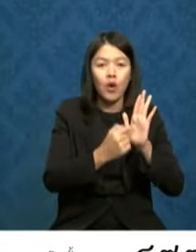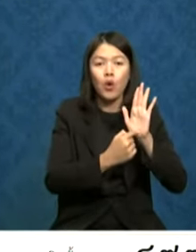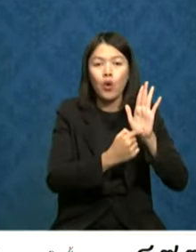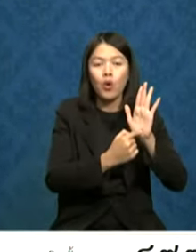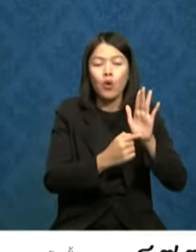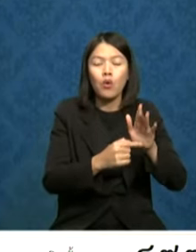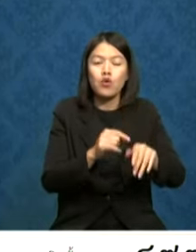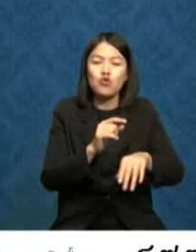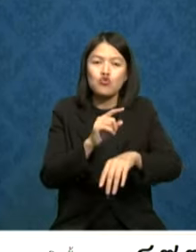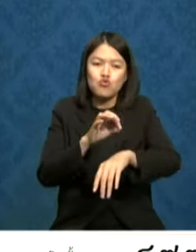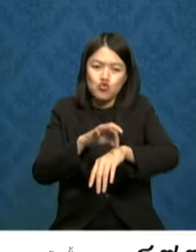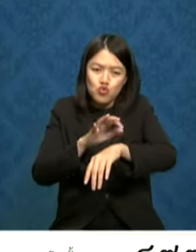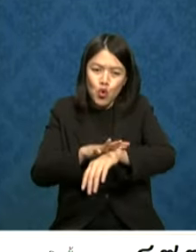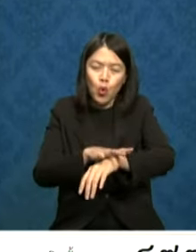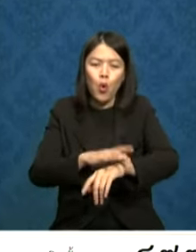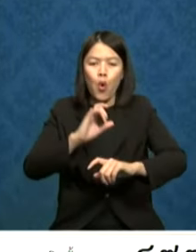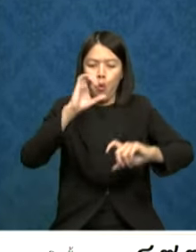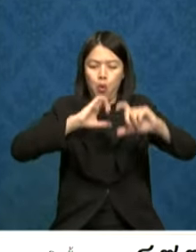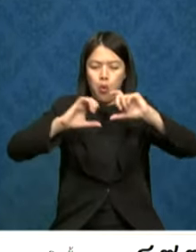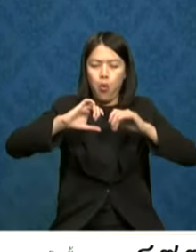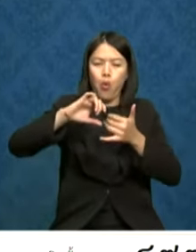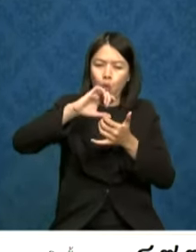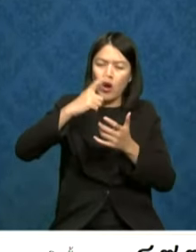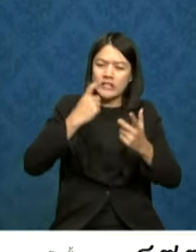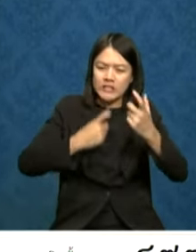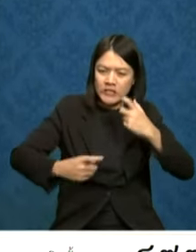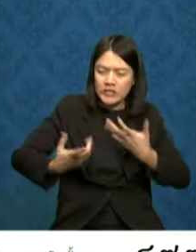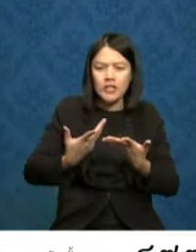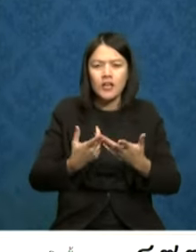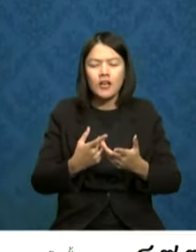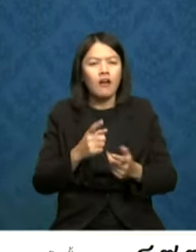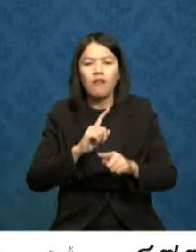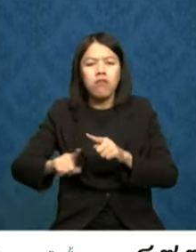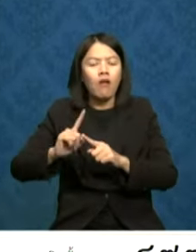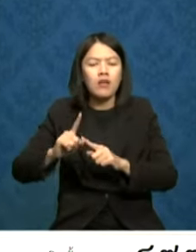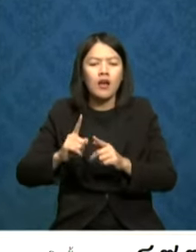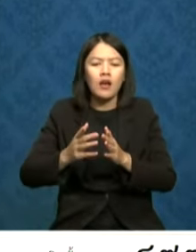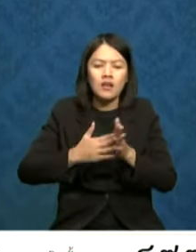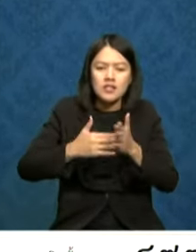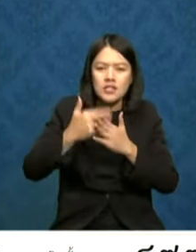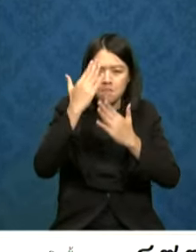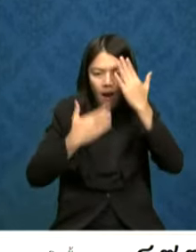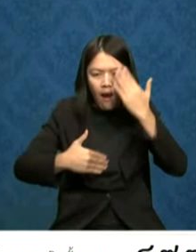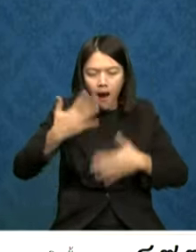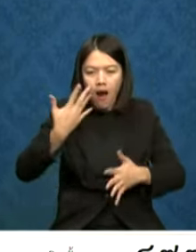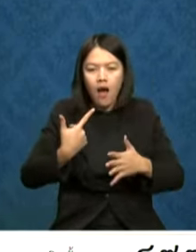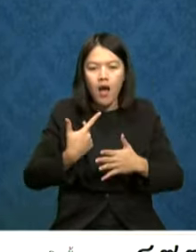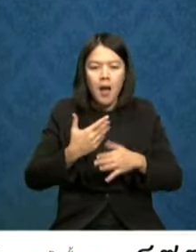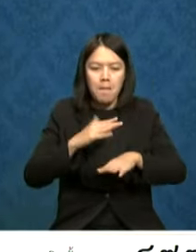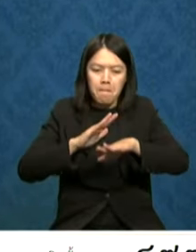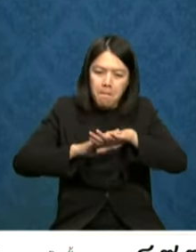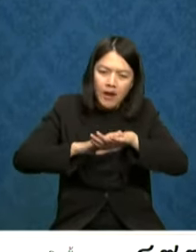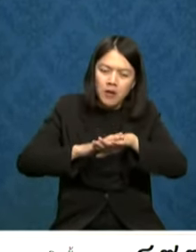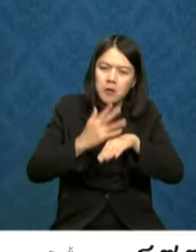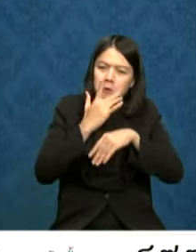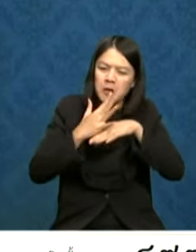ทายุงผงโรยตัวผงโรยเท้ายาฉีดด้านพิษเคมีชีวะสีพรางบุคคลแผ่นปิดแผลห้าม